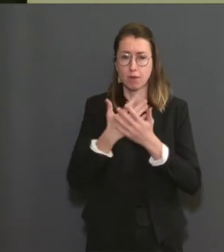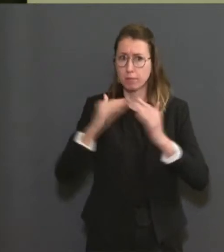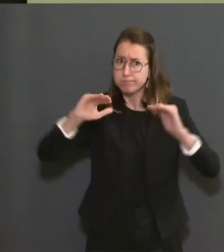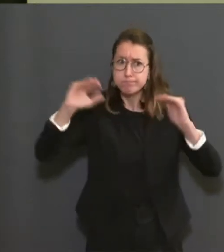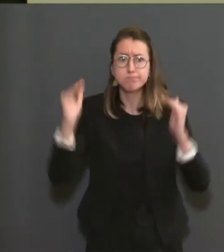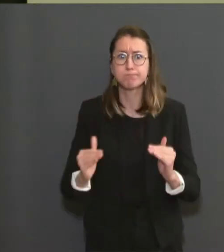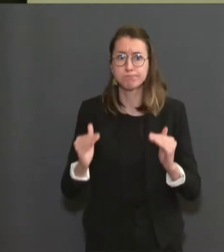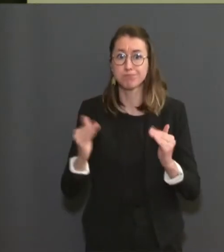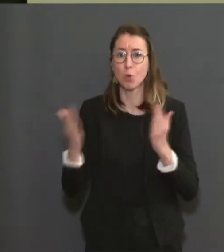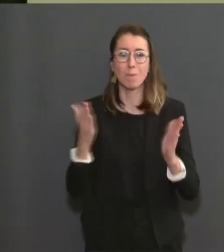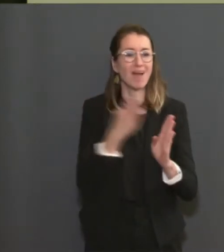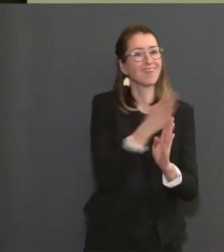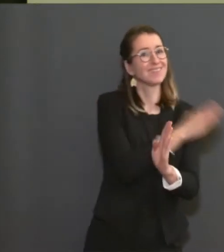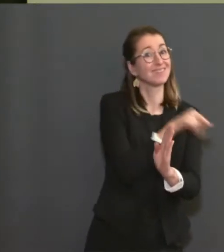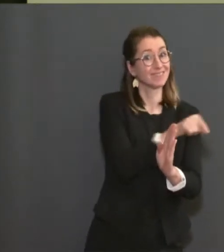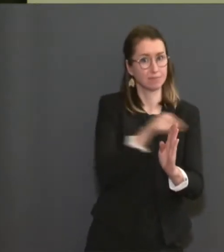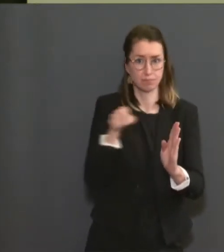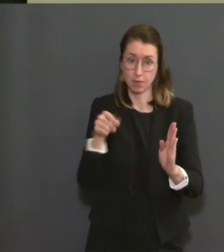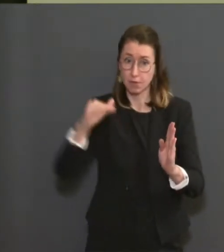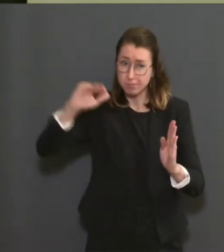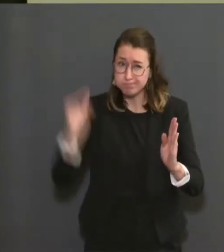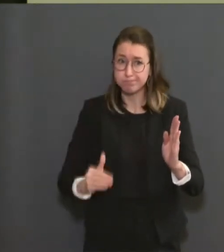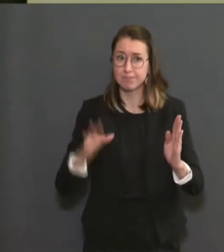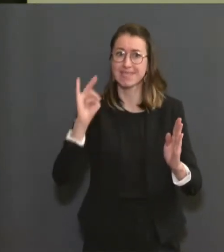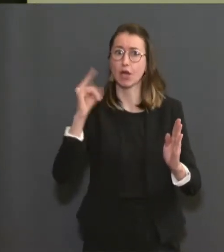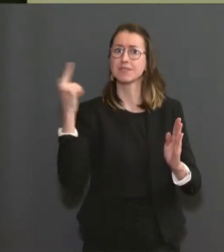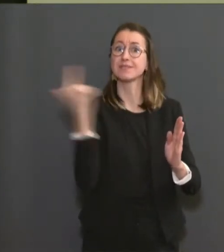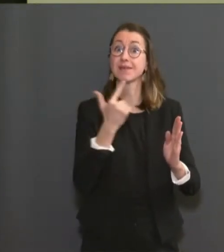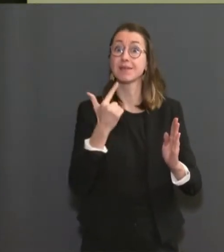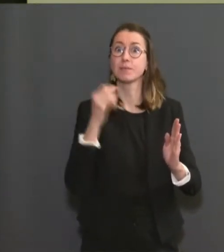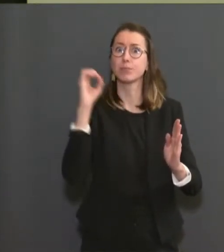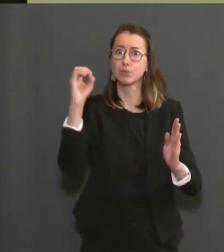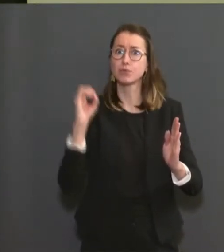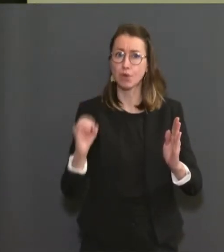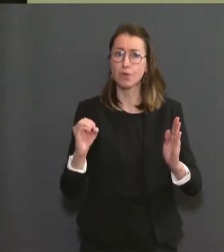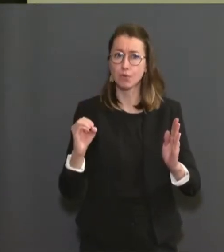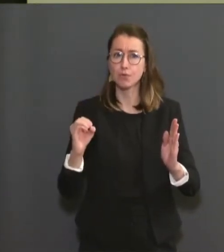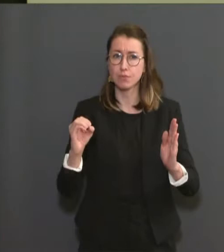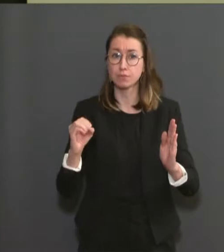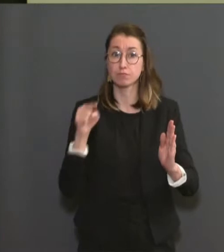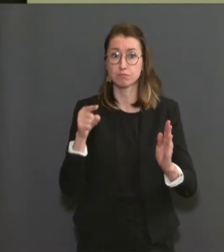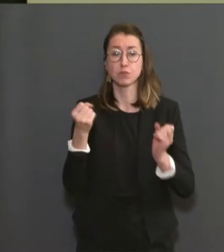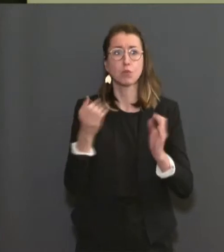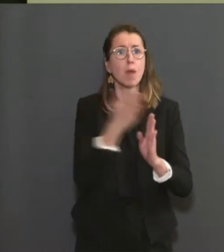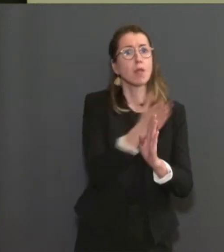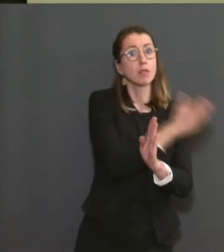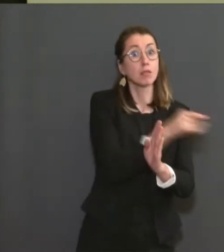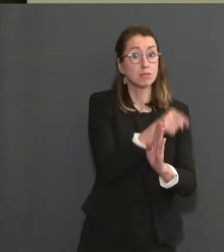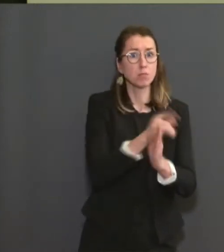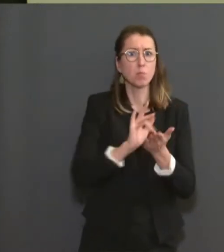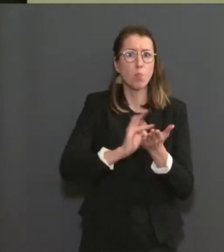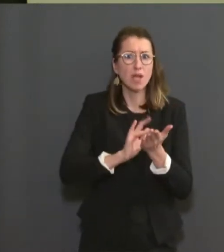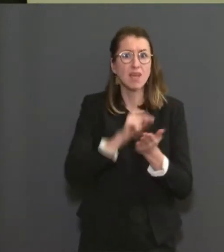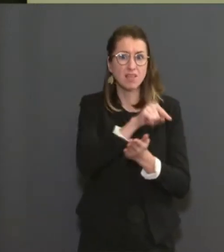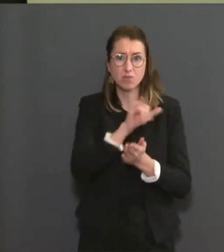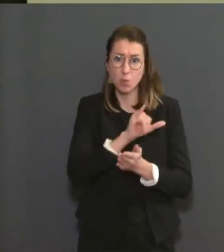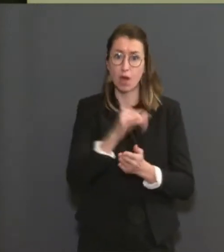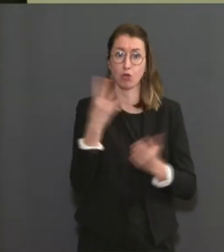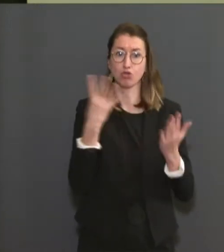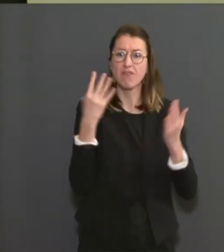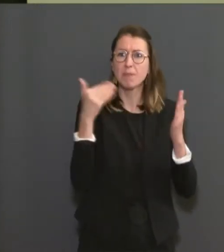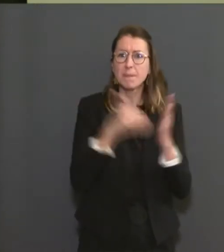que ce qu'on avait eu par rapport à la semaine précédente. Et il faut souligner qu'à ce moment-là, nous avions encore en moyenne 9594 cas par